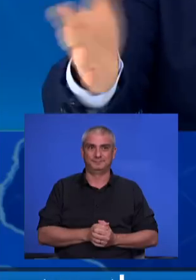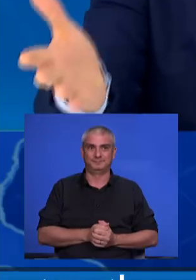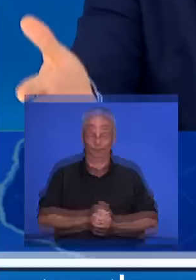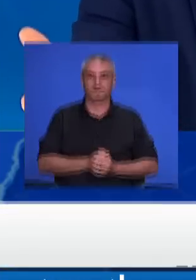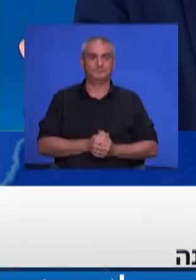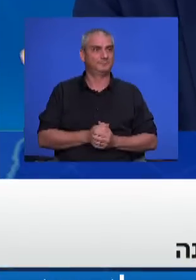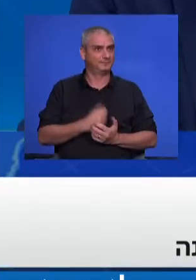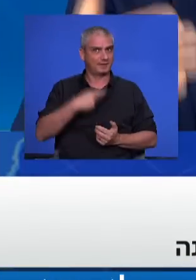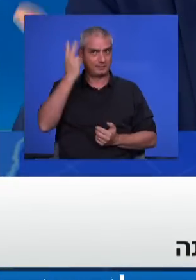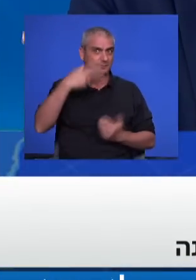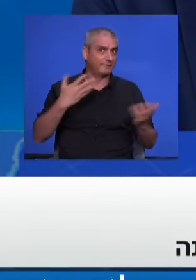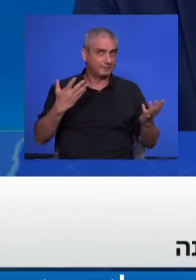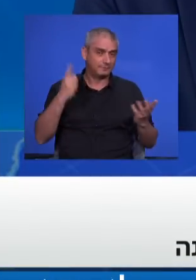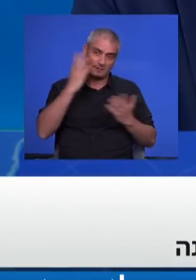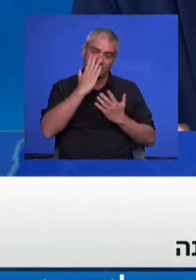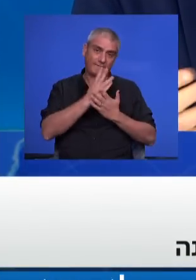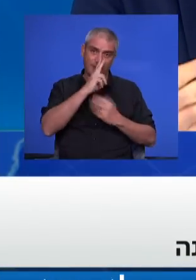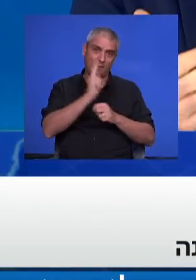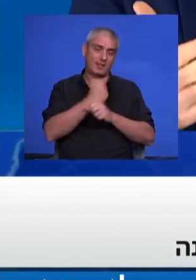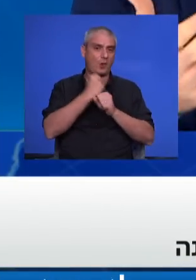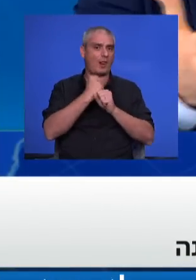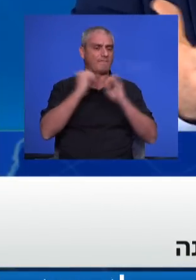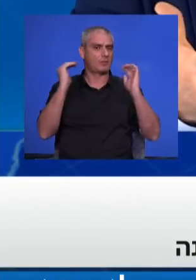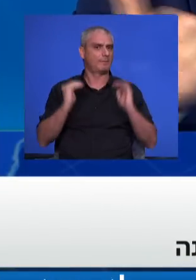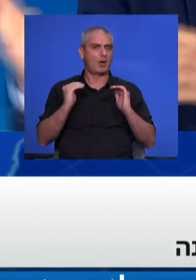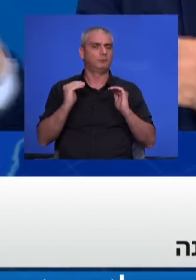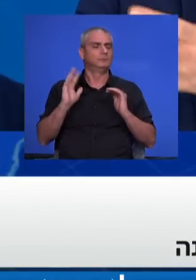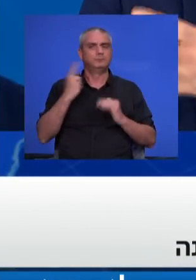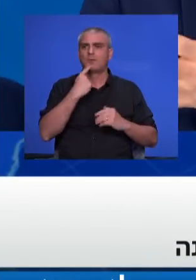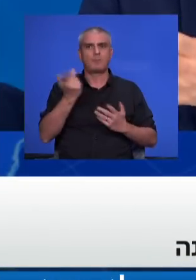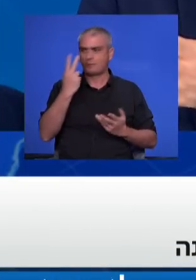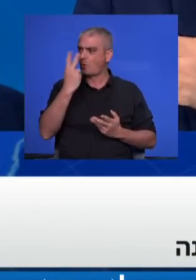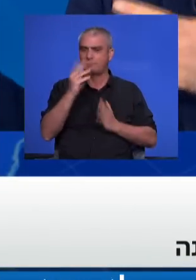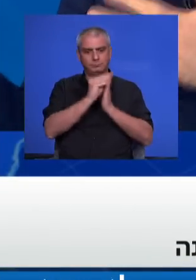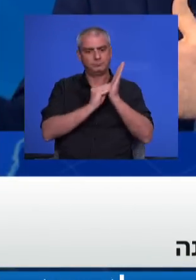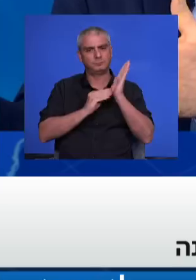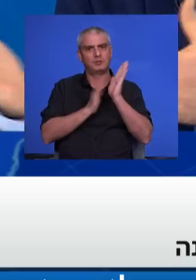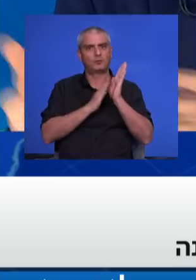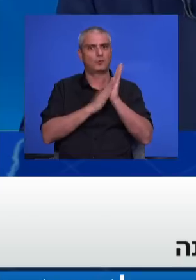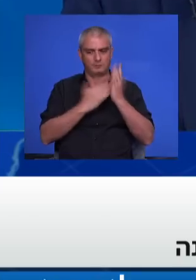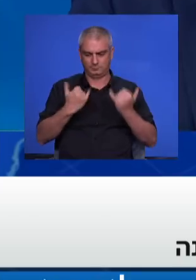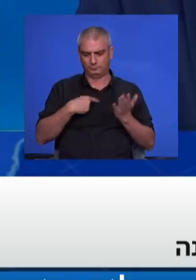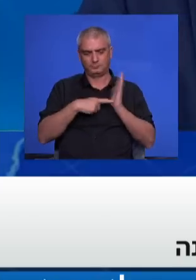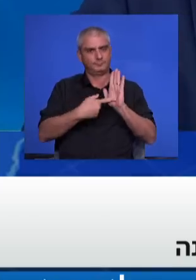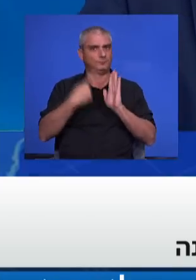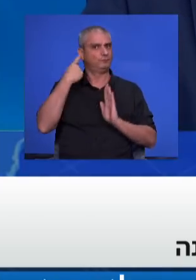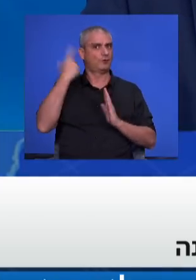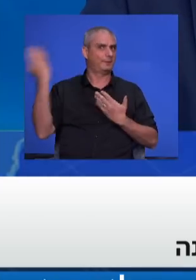אז אני מבין שהם התרגלו לעבוד פחות, אבל מה הם אומרים כשהם רואים את הנתונים האלה שהרגע הצגנו, שהם שומעים את